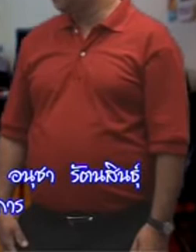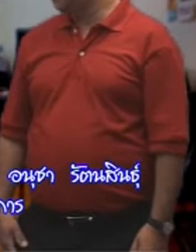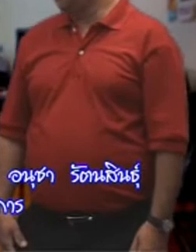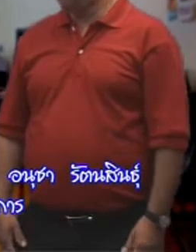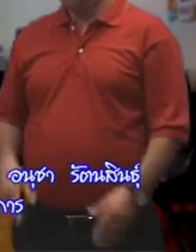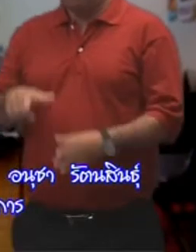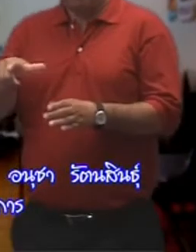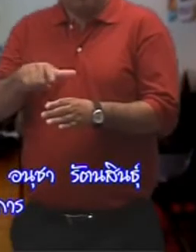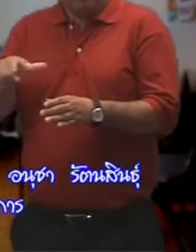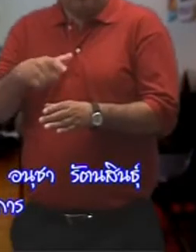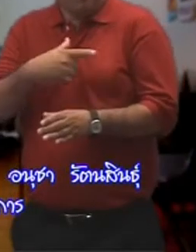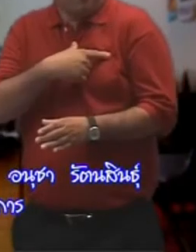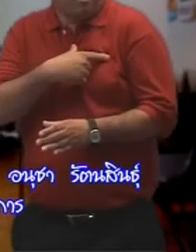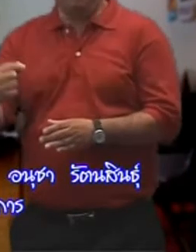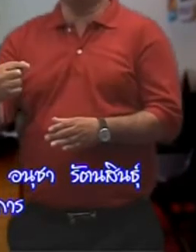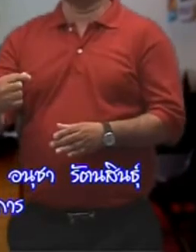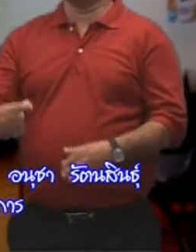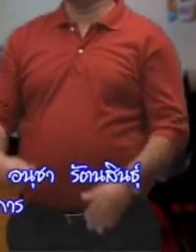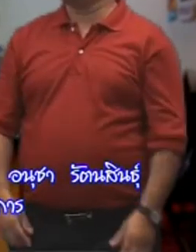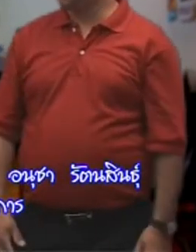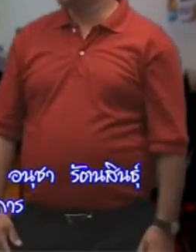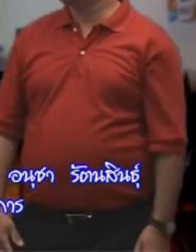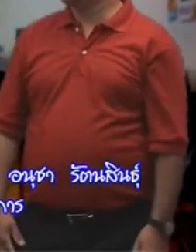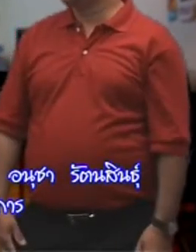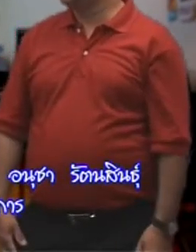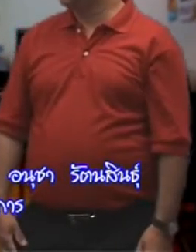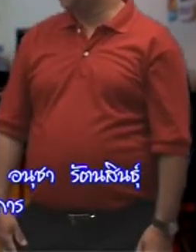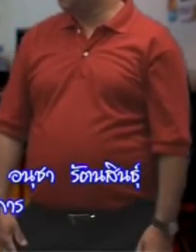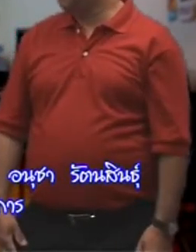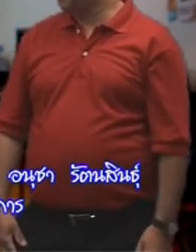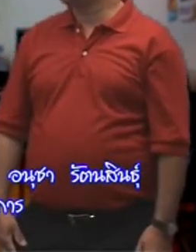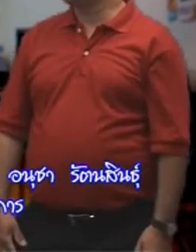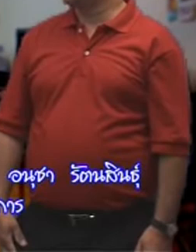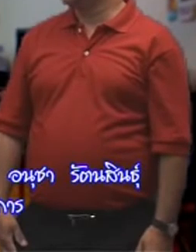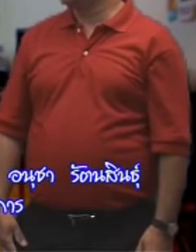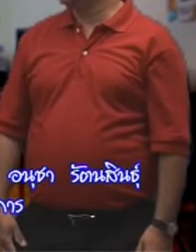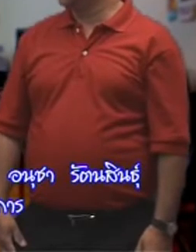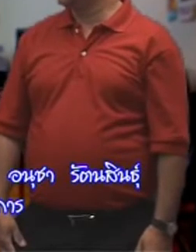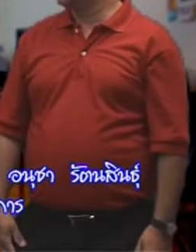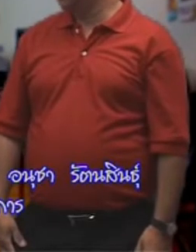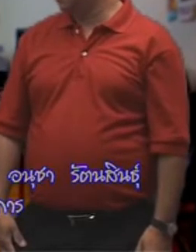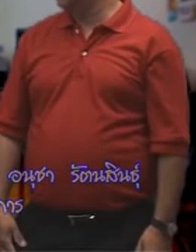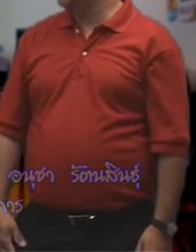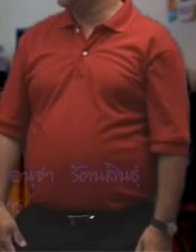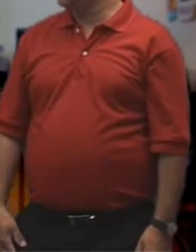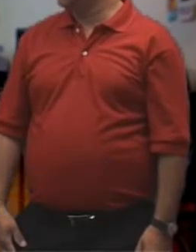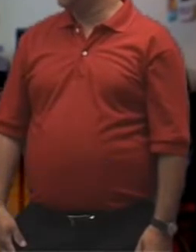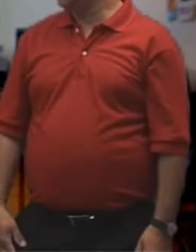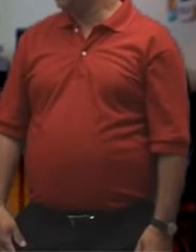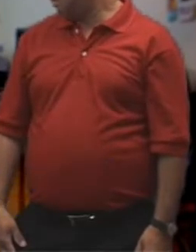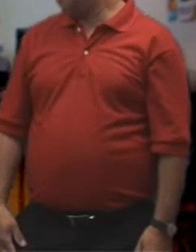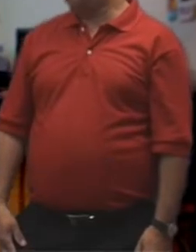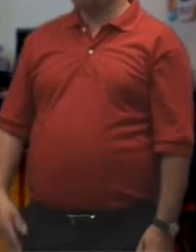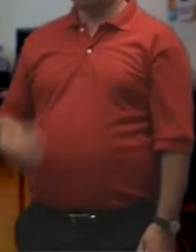อบทานไอศกรีมไหมคะ ชอบสิครับชอบมาก ๆฉันไปทานไอศกรีมแบบใหม่มาเป็นไอศกรีมสมุนไพรด้วยล่ะค่